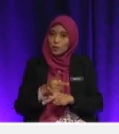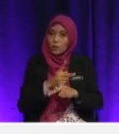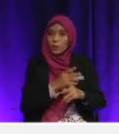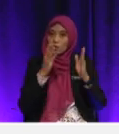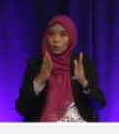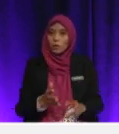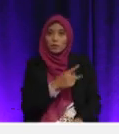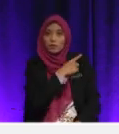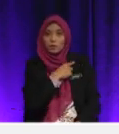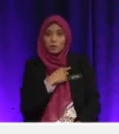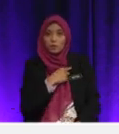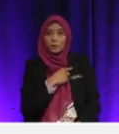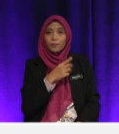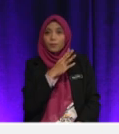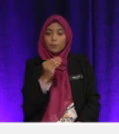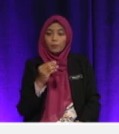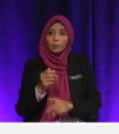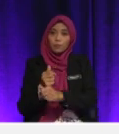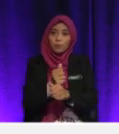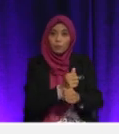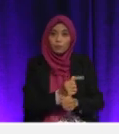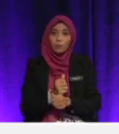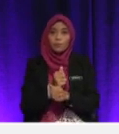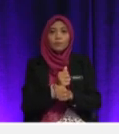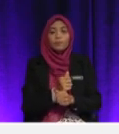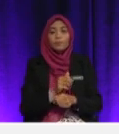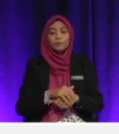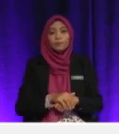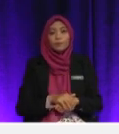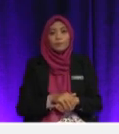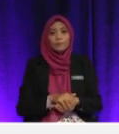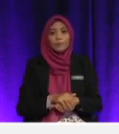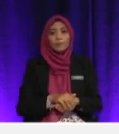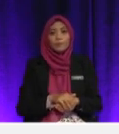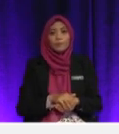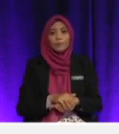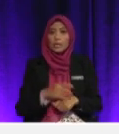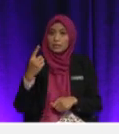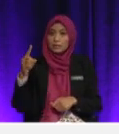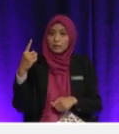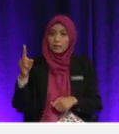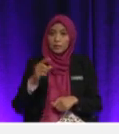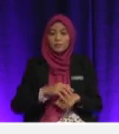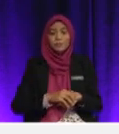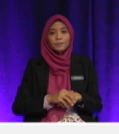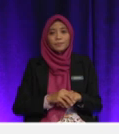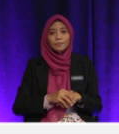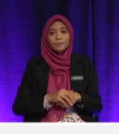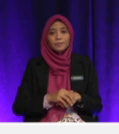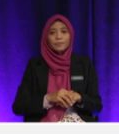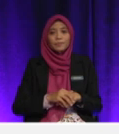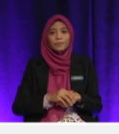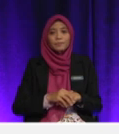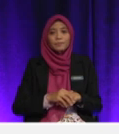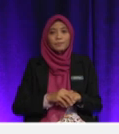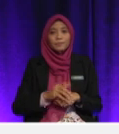di Tanah Melayu dan bekerjasama menentang komunis di Tanah Melayu yang ke-11 ya independence of Malayan